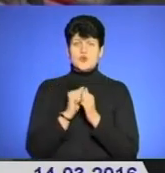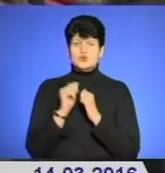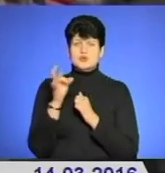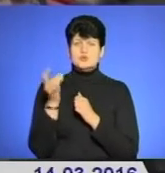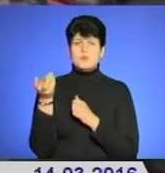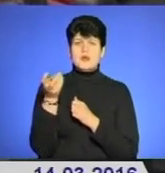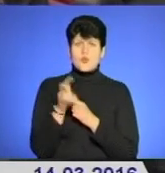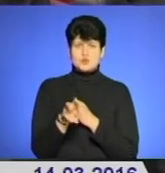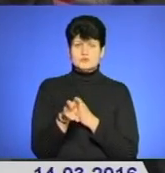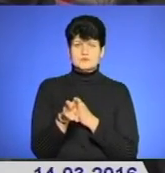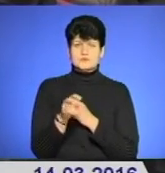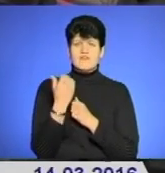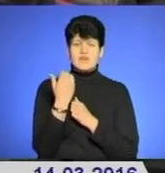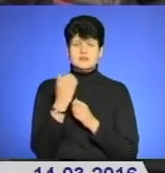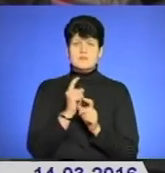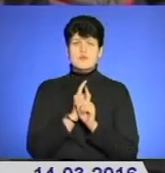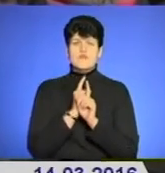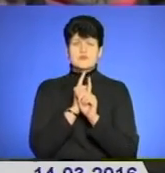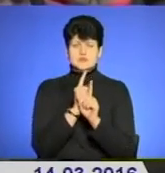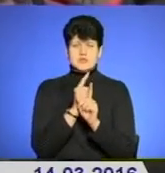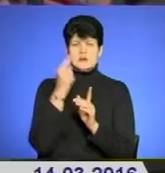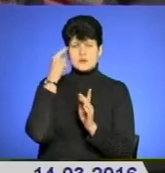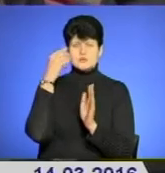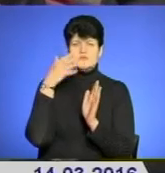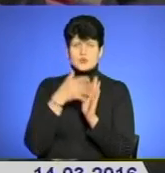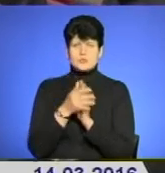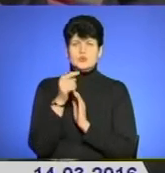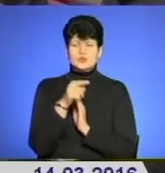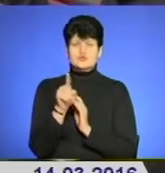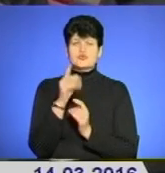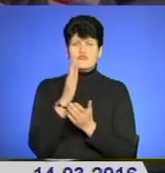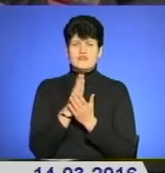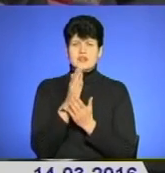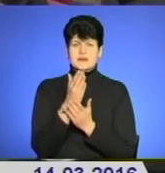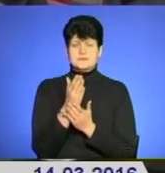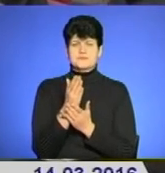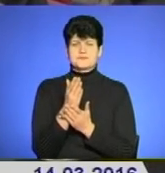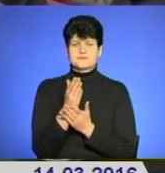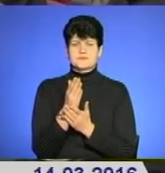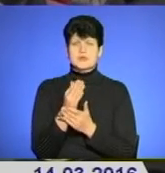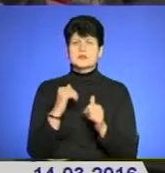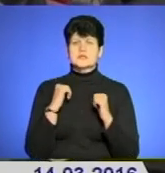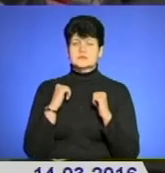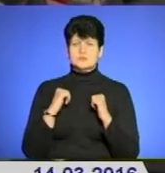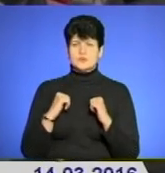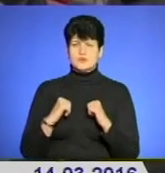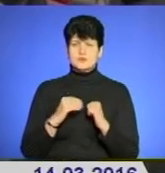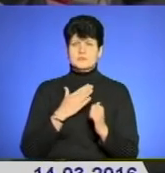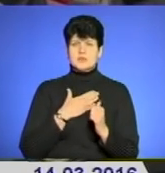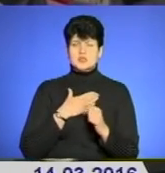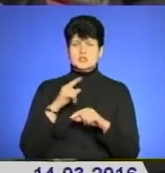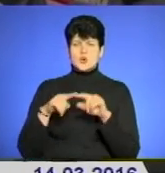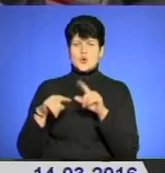приходжу і вас проважаю з усвідомленням того, що ви є гарантом спокою наших